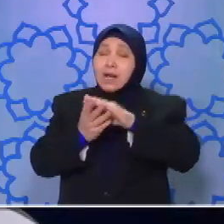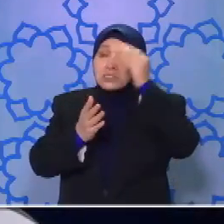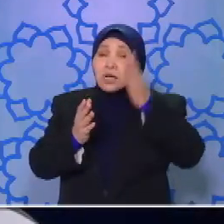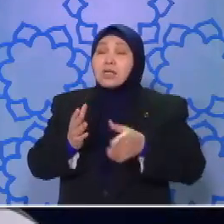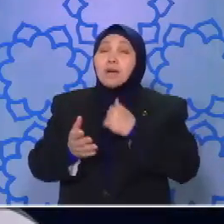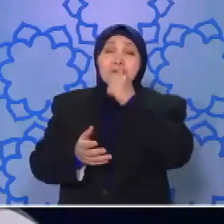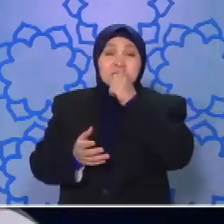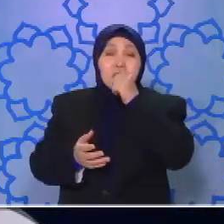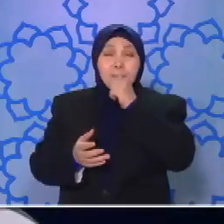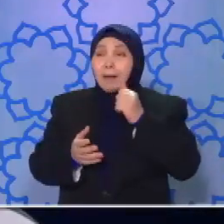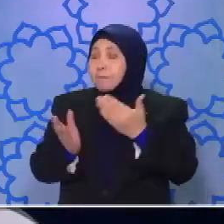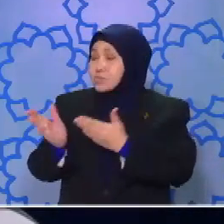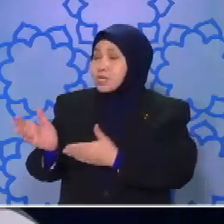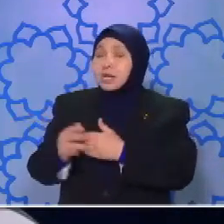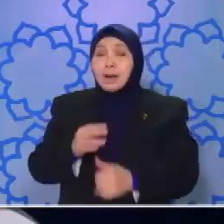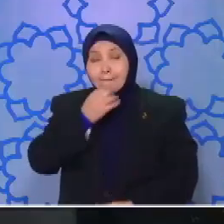yang bersabar.